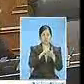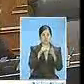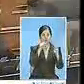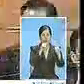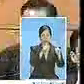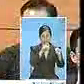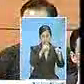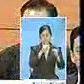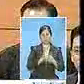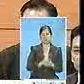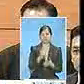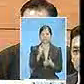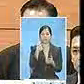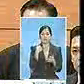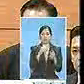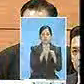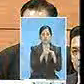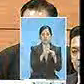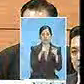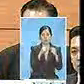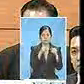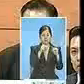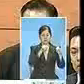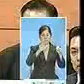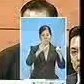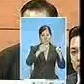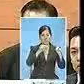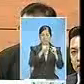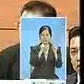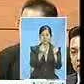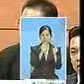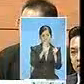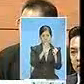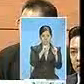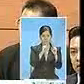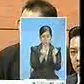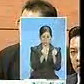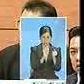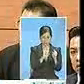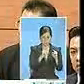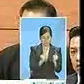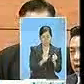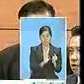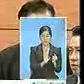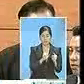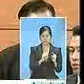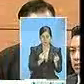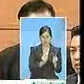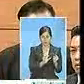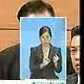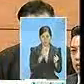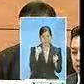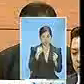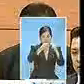านี้มันมีการแก้ไขวงเล็บ5วงเล็บ6วงเล็บ7วงเล็บ8เพราะมันมี